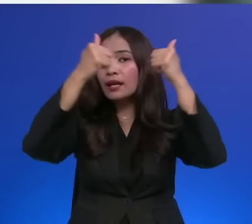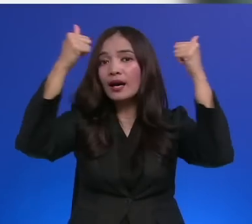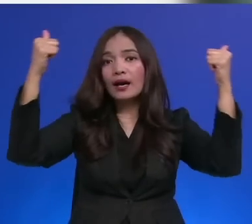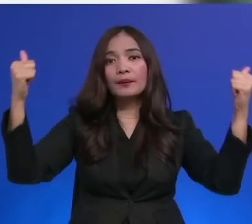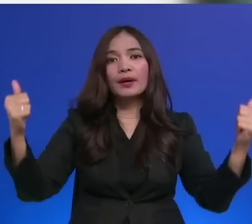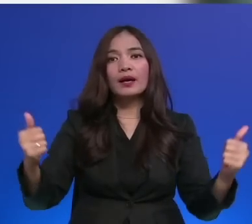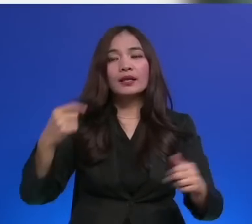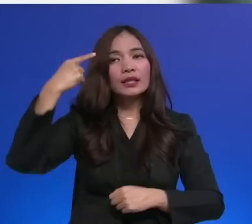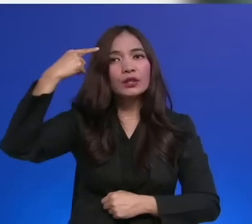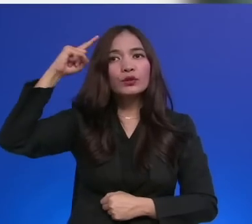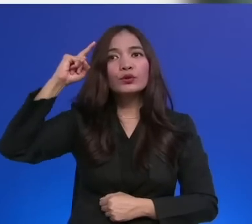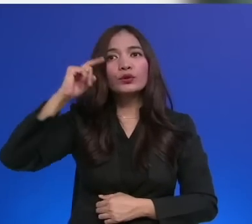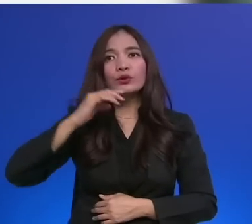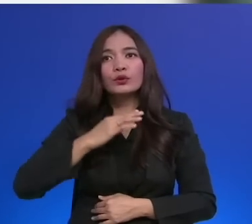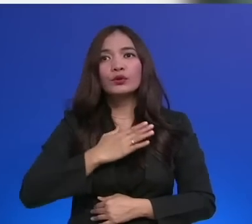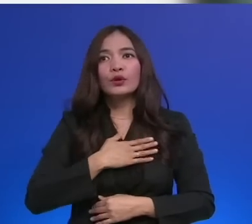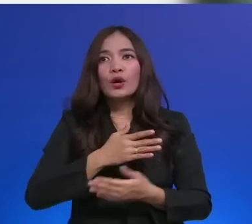indah bagiku,